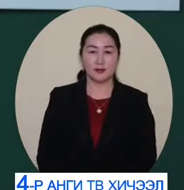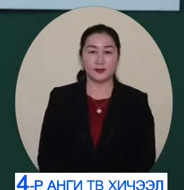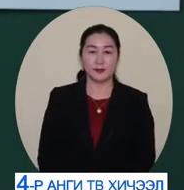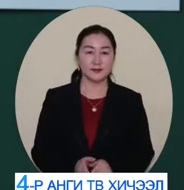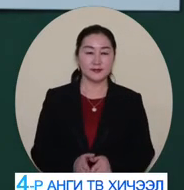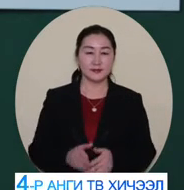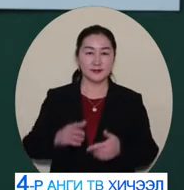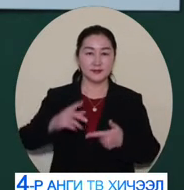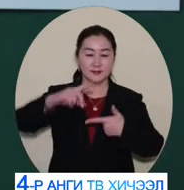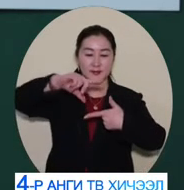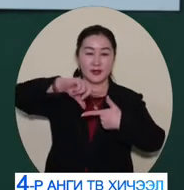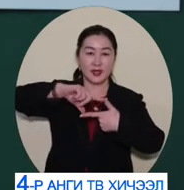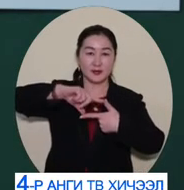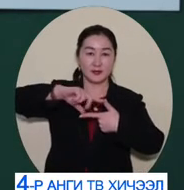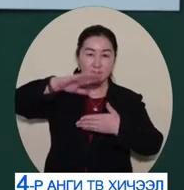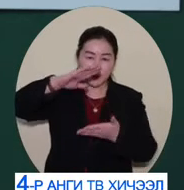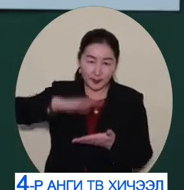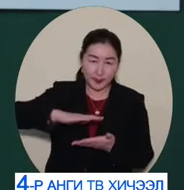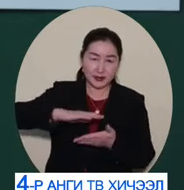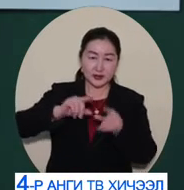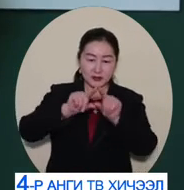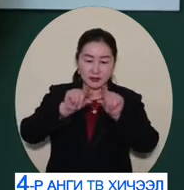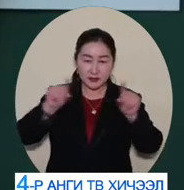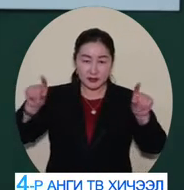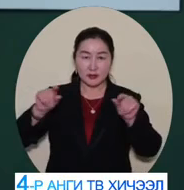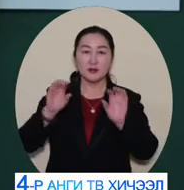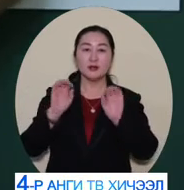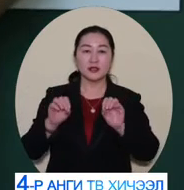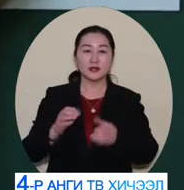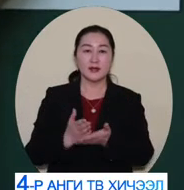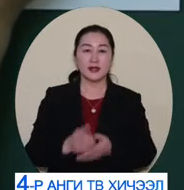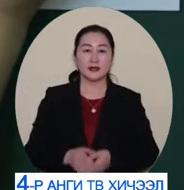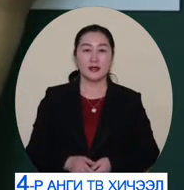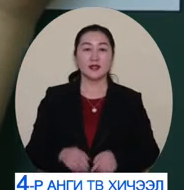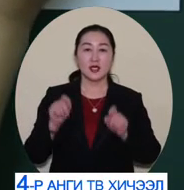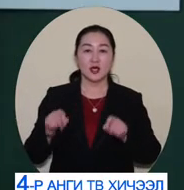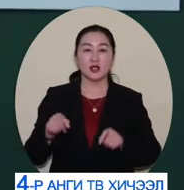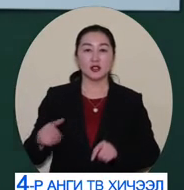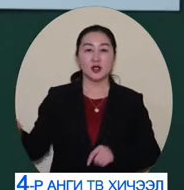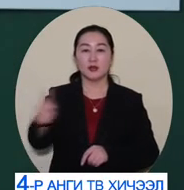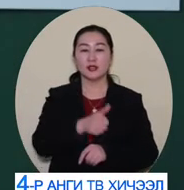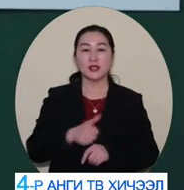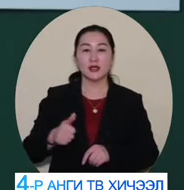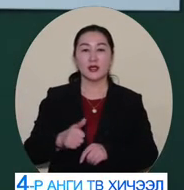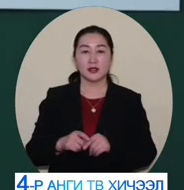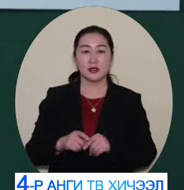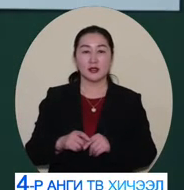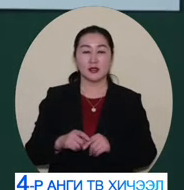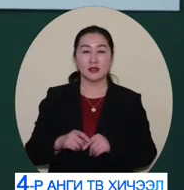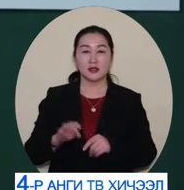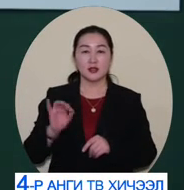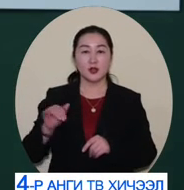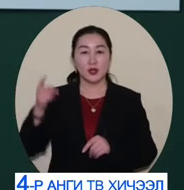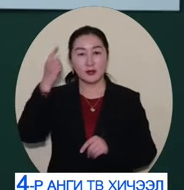За, өргөнийгөө ч гэсэн 2 дахин багасгая. За, энэ өргөнийг 2 дахин багасгаад энд 2 см баг. Энийг ийшин шилжүүлээд биччихнэ гэсэн үг тийм ээ.